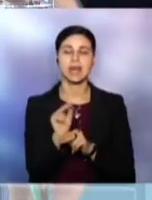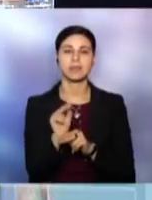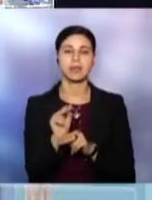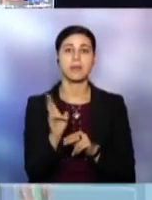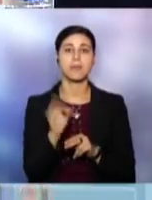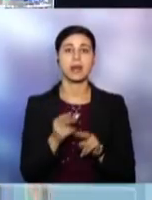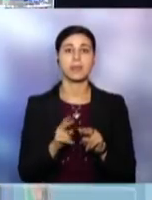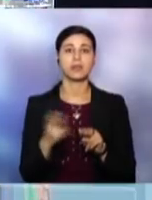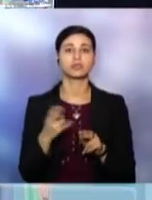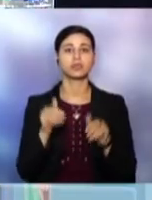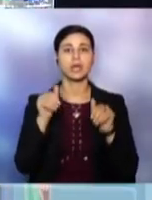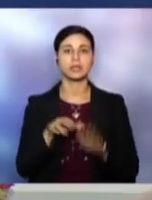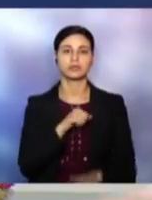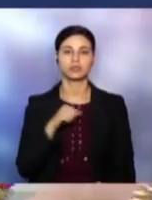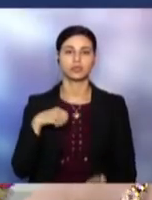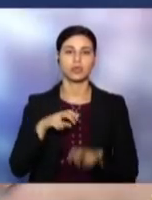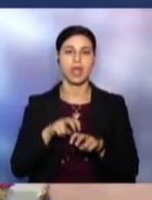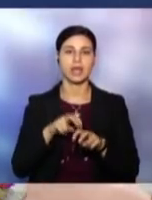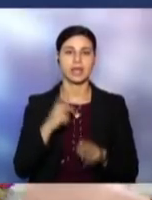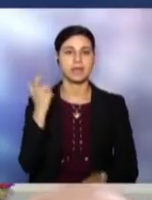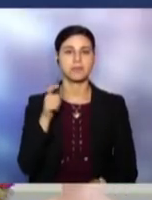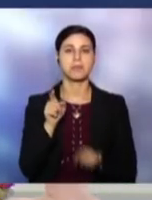ოღონდაც ეს უნდა გადაწყვიტოს ექიმმა, სწორედ იმ